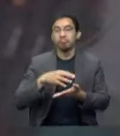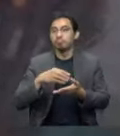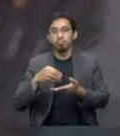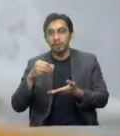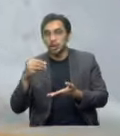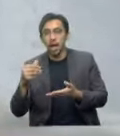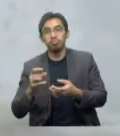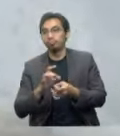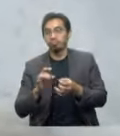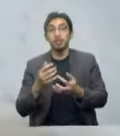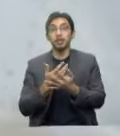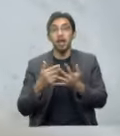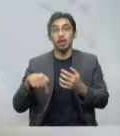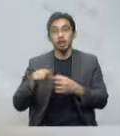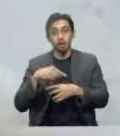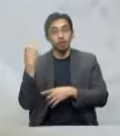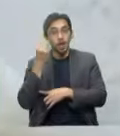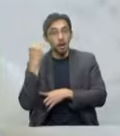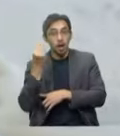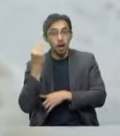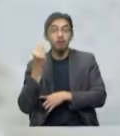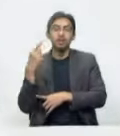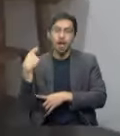warga dan wisatawan yang menjadi pelanggan tetap.